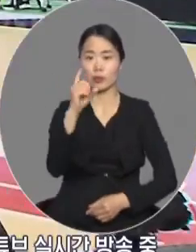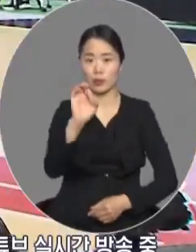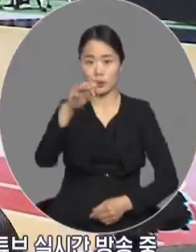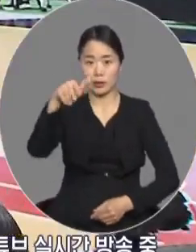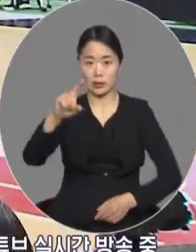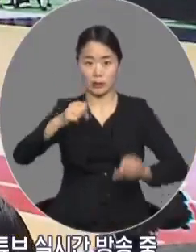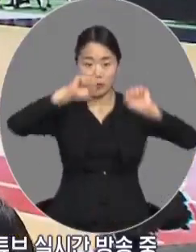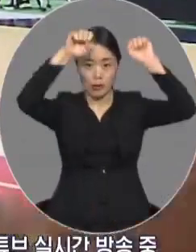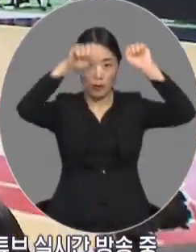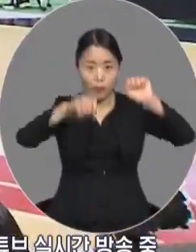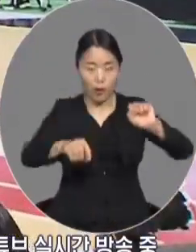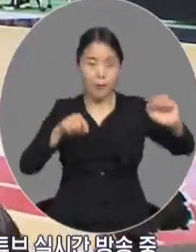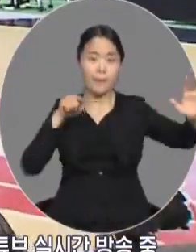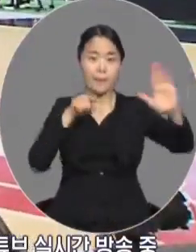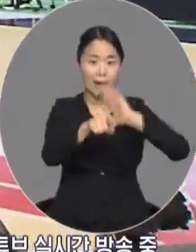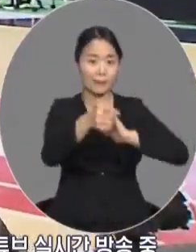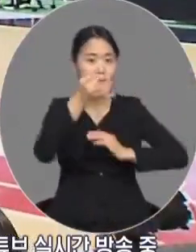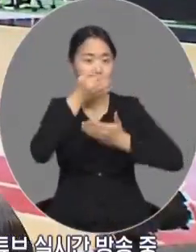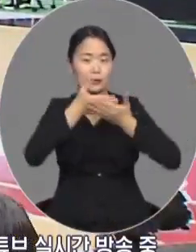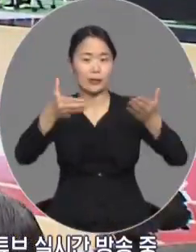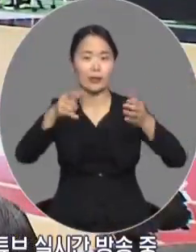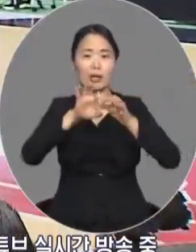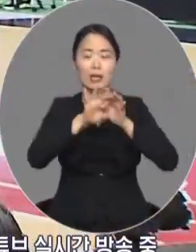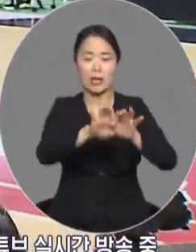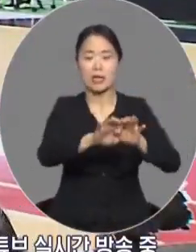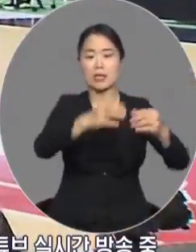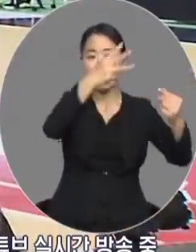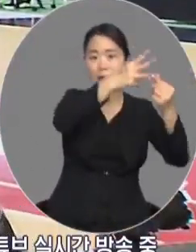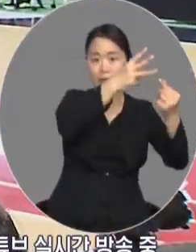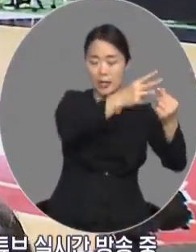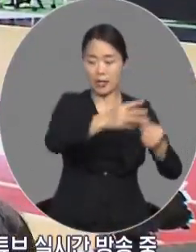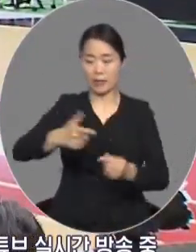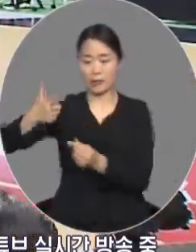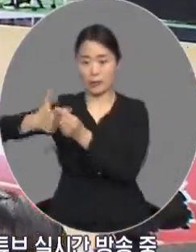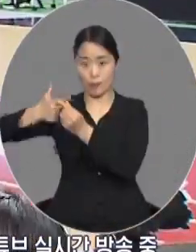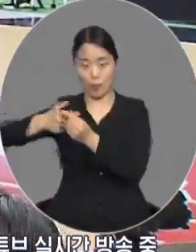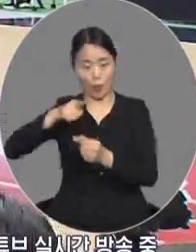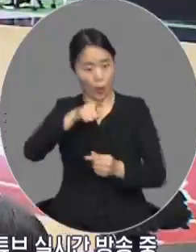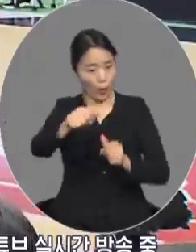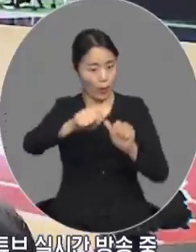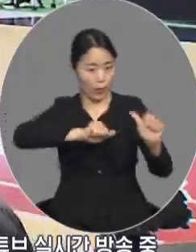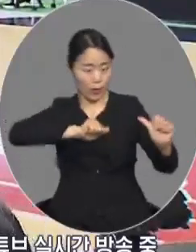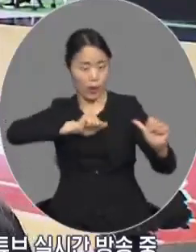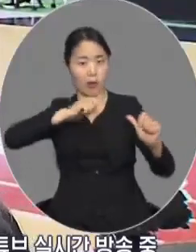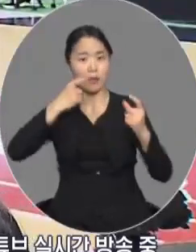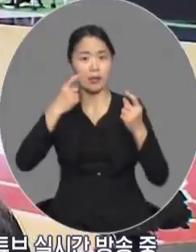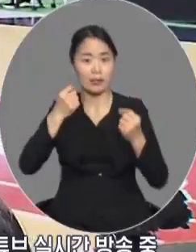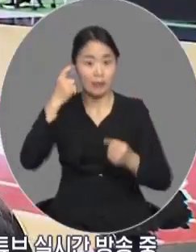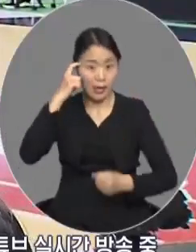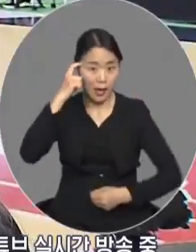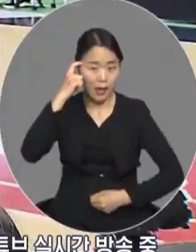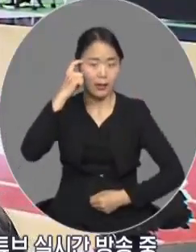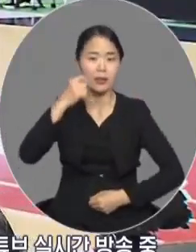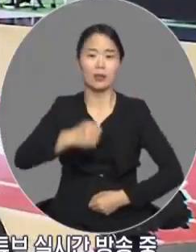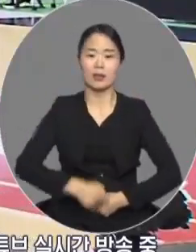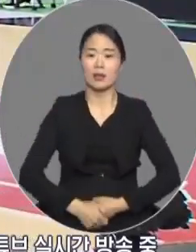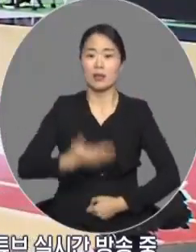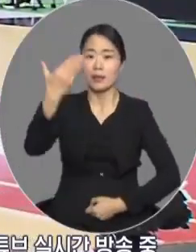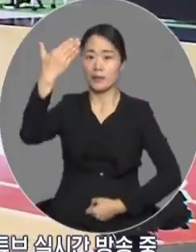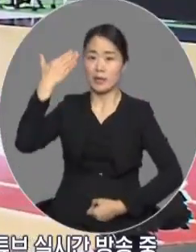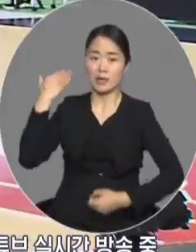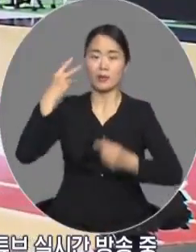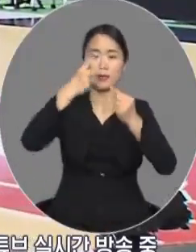당초 6위인 현대모비스가 3위 수원 KT에 다소 열세일 거란 예측이 지배적이었는데 지난 2차전을